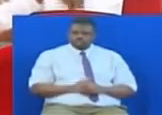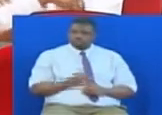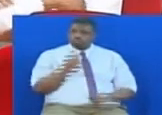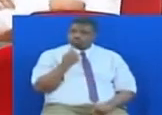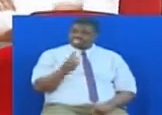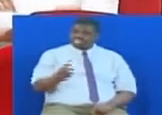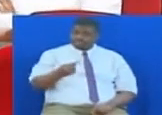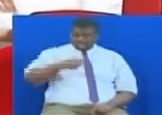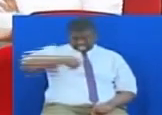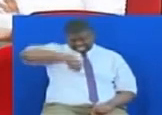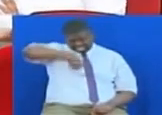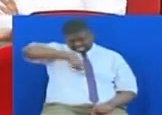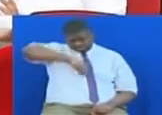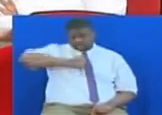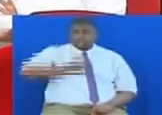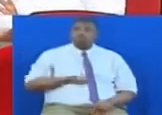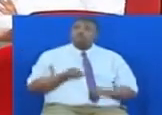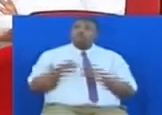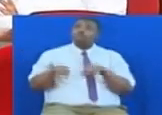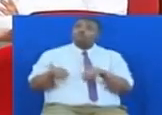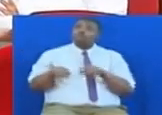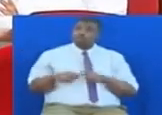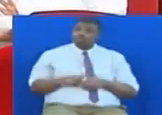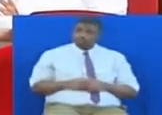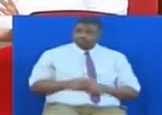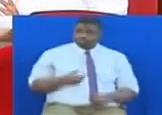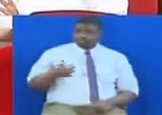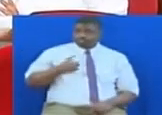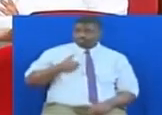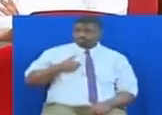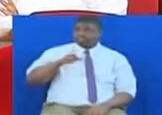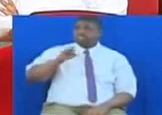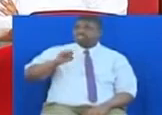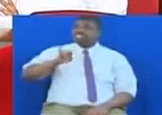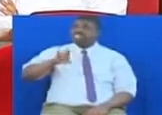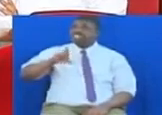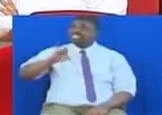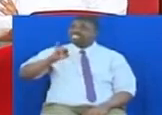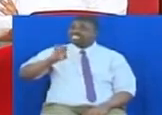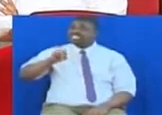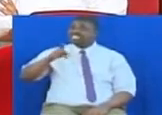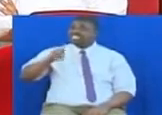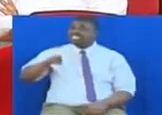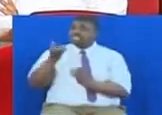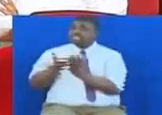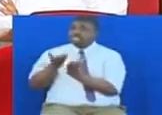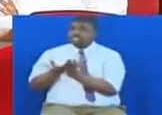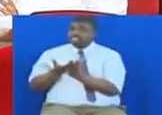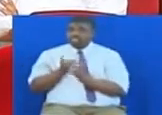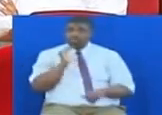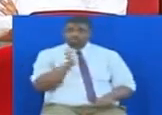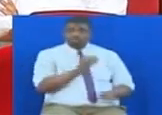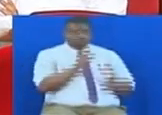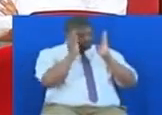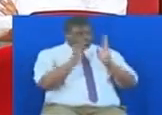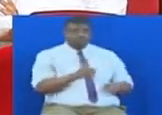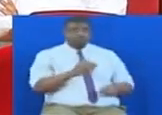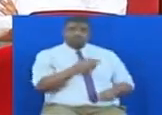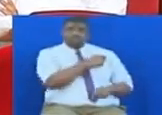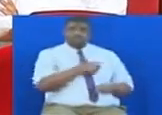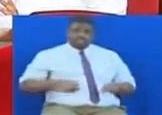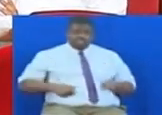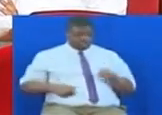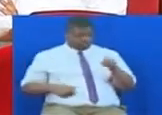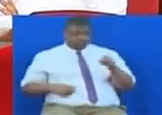Tuliyasema sisi wenyewe. Na mimi Silinde ni shahidi wa hilo. Niliwahi kumwambia hata mheshimiwa rais, nikamwambia mheshimiwa